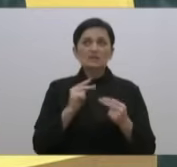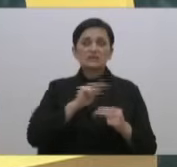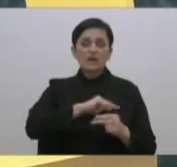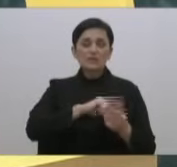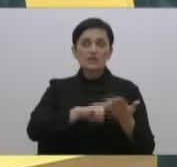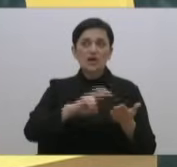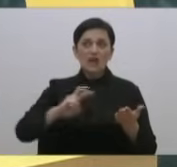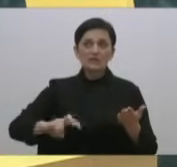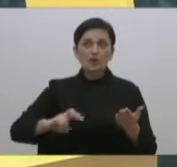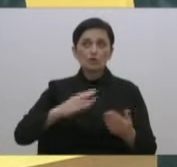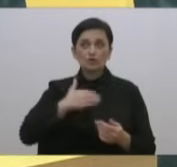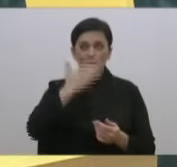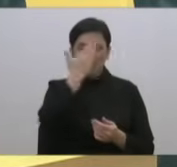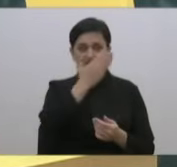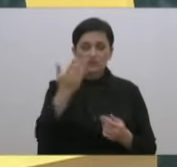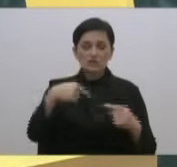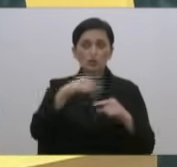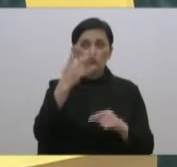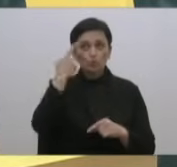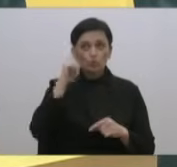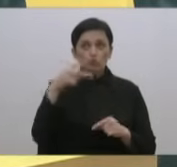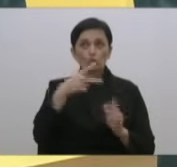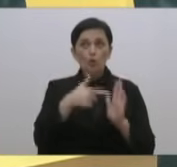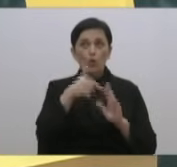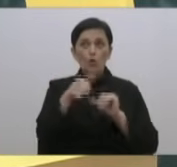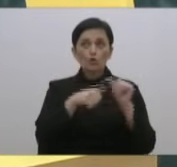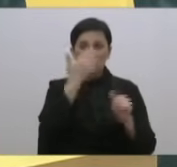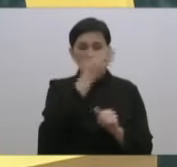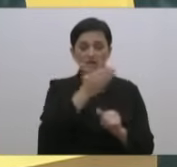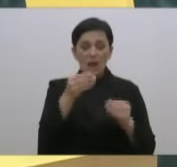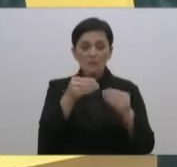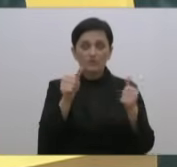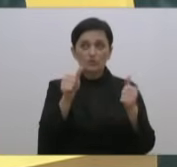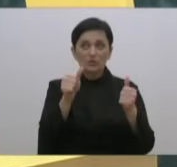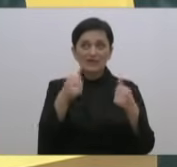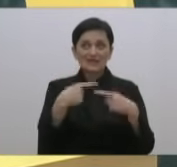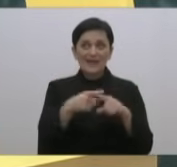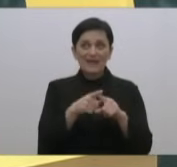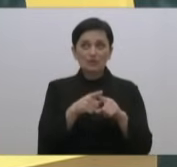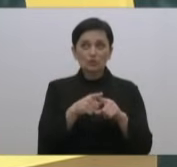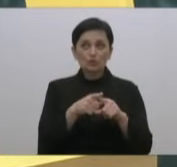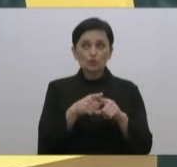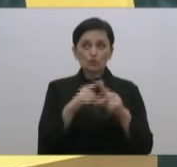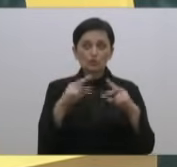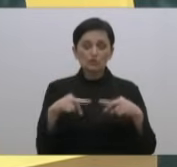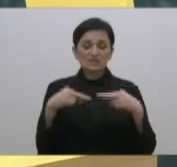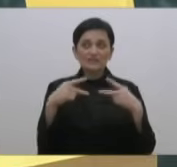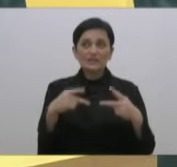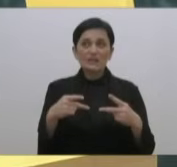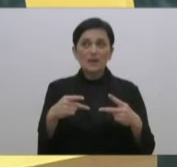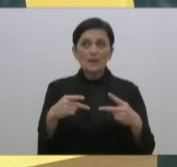გადაყენების. ჩვენმა საზოგადოებამ უნდა იცოდეს, რომ 2007 წელს ამ ხალხმა გააქრო ტექნიკური